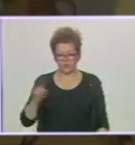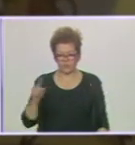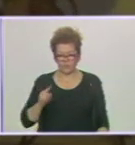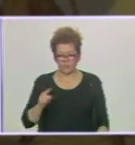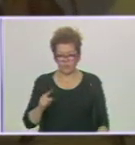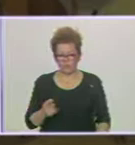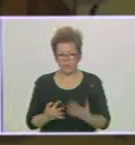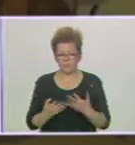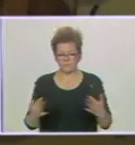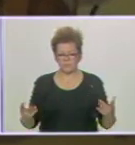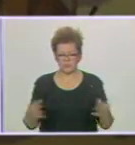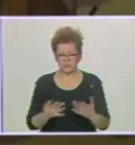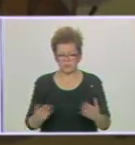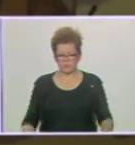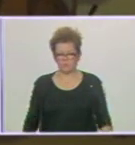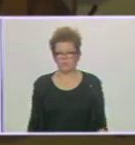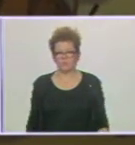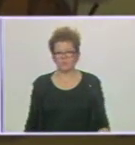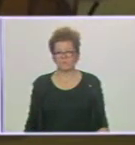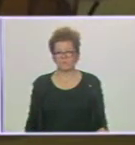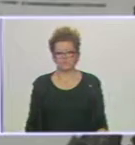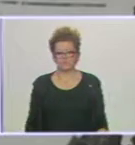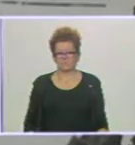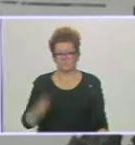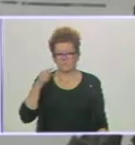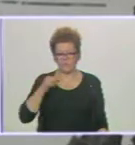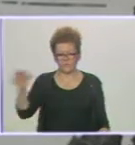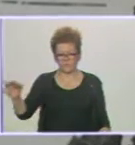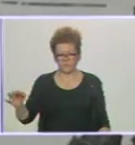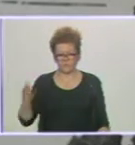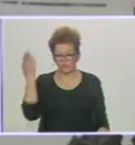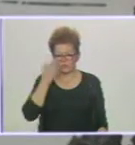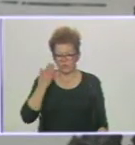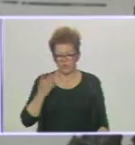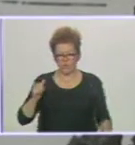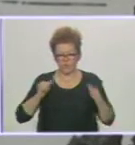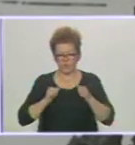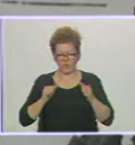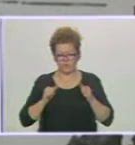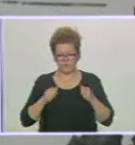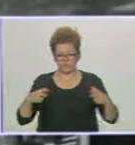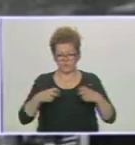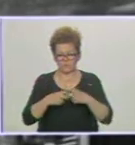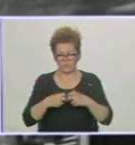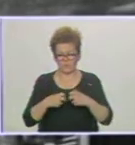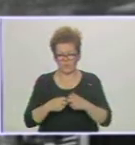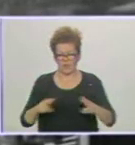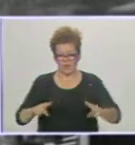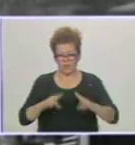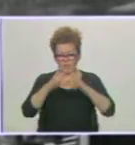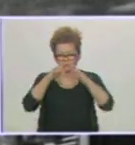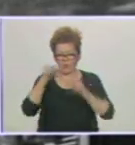cifrele contabilității. Și atunci m-am dus la Școala Populară de Artă, am dat examen, am întâlnit un